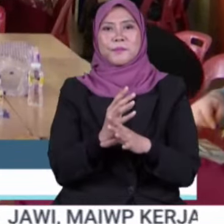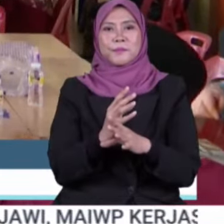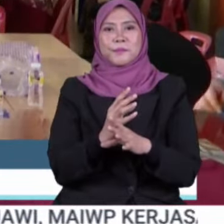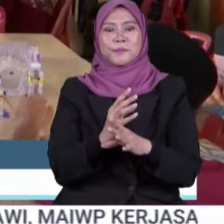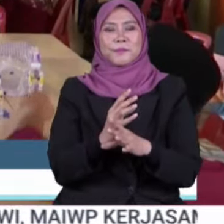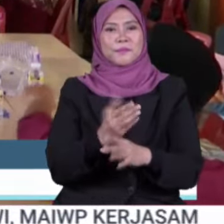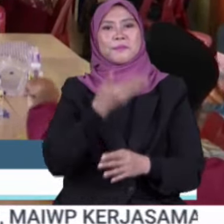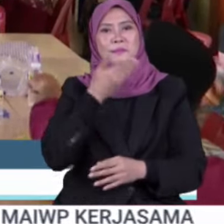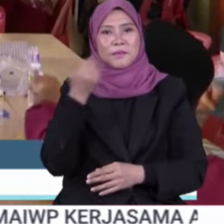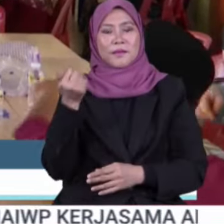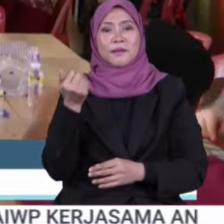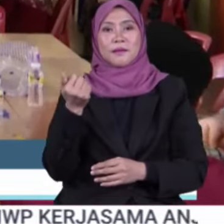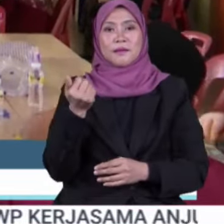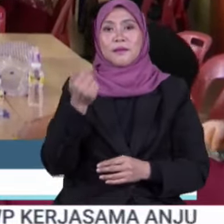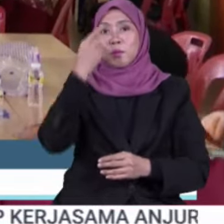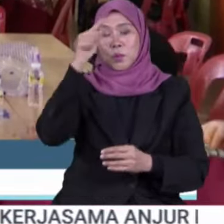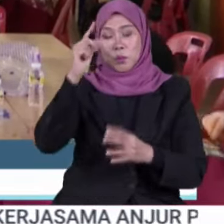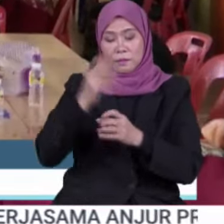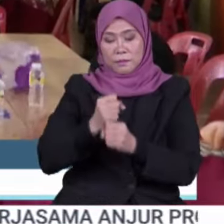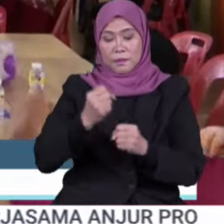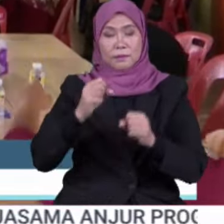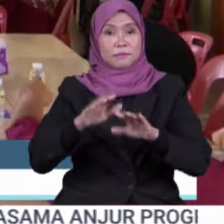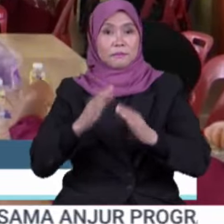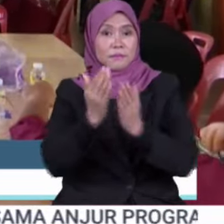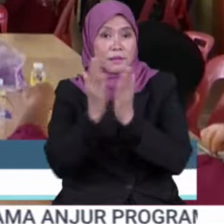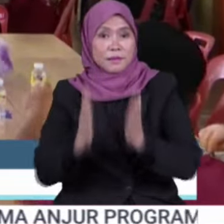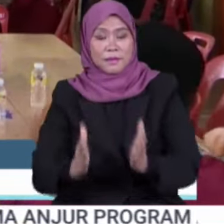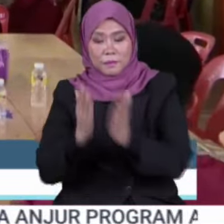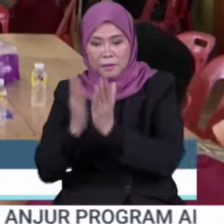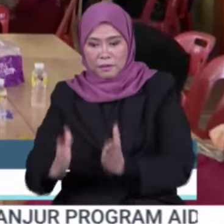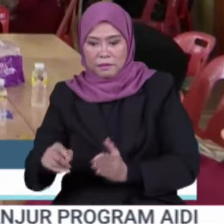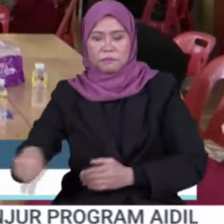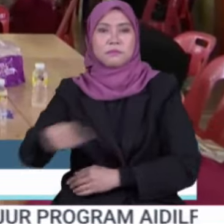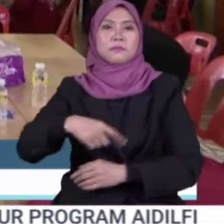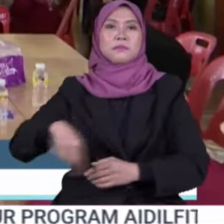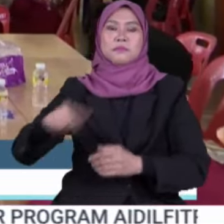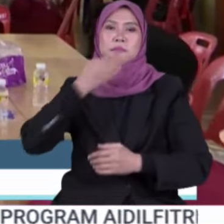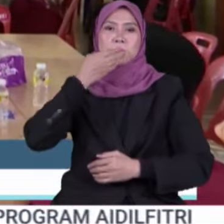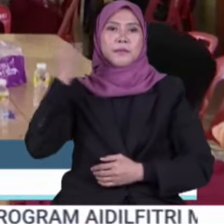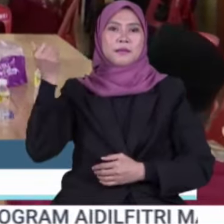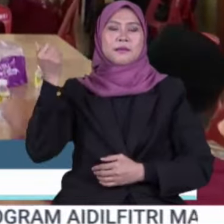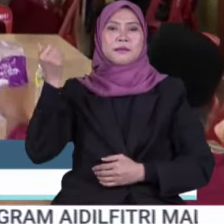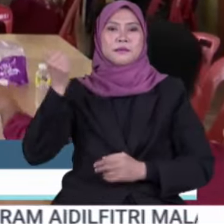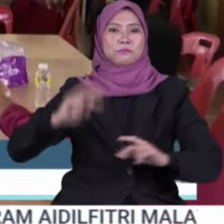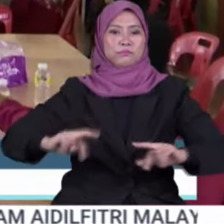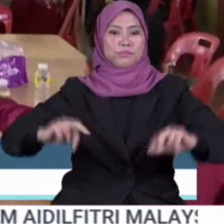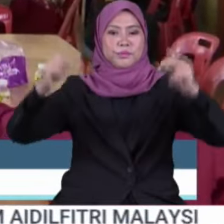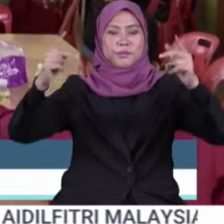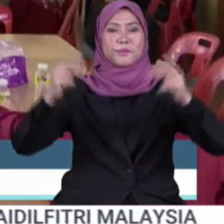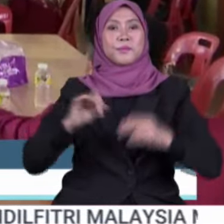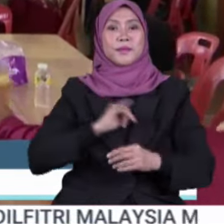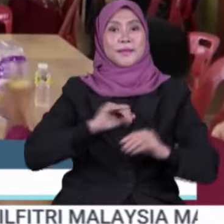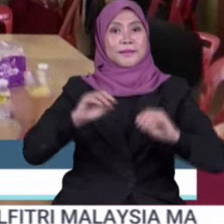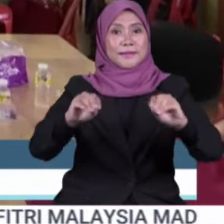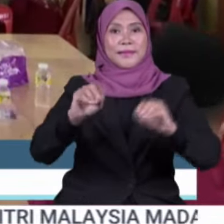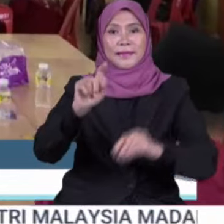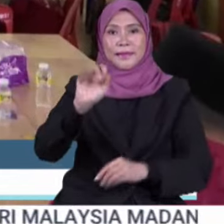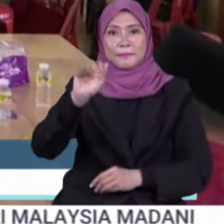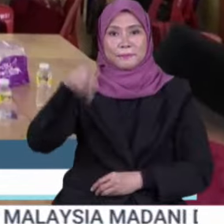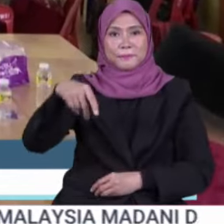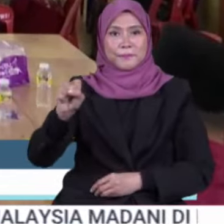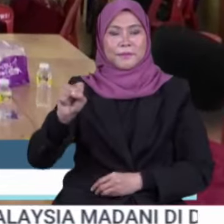padu lagi bagi melahirkan anak didik kita dengan lebih sempurna. Jadi tip saya sebagai